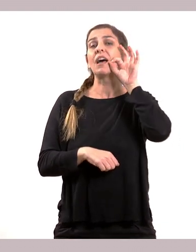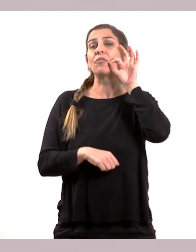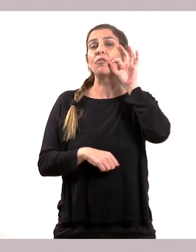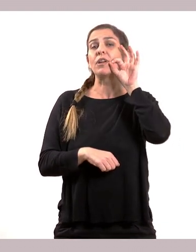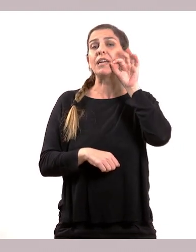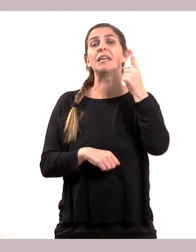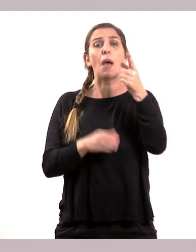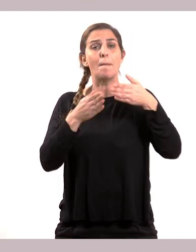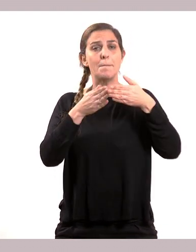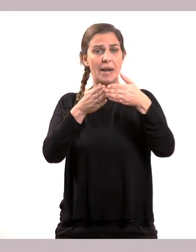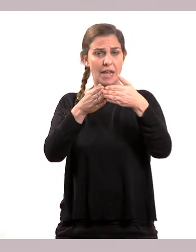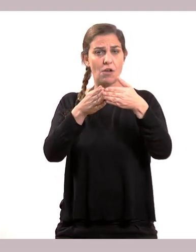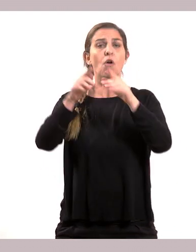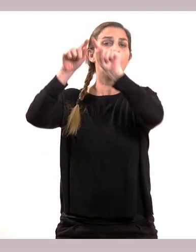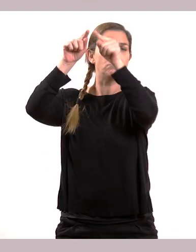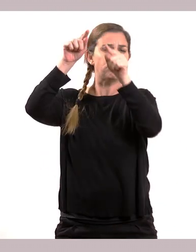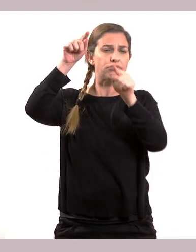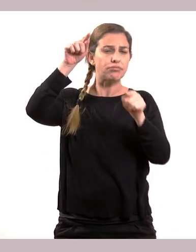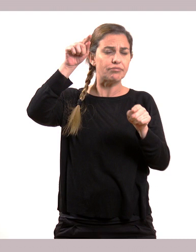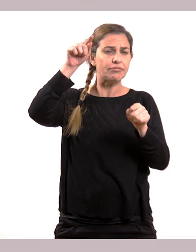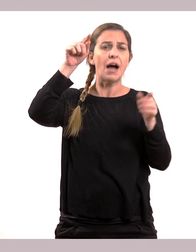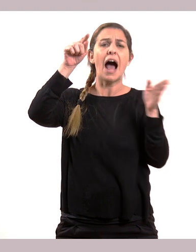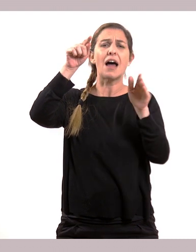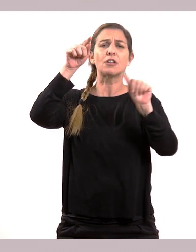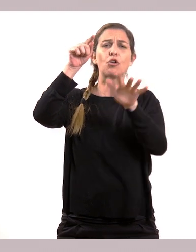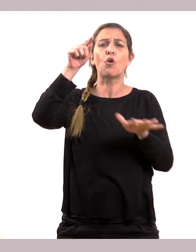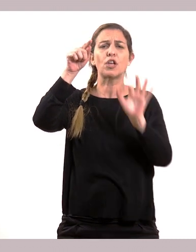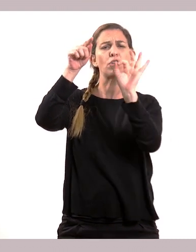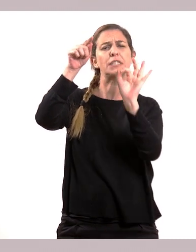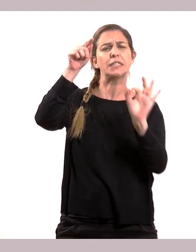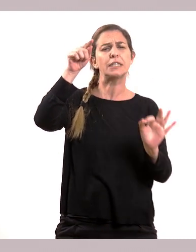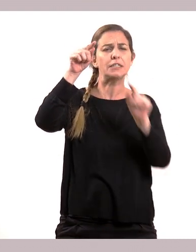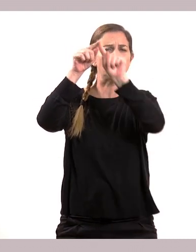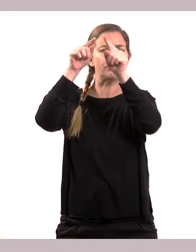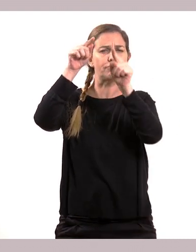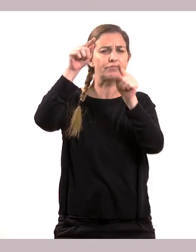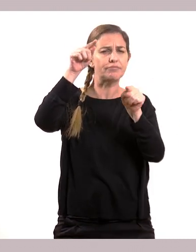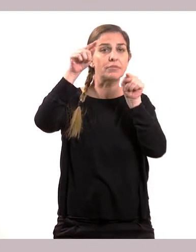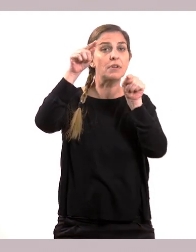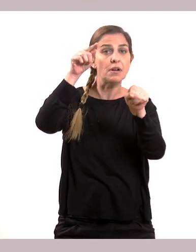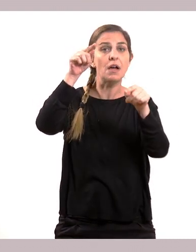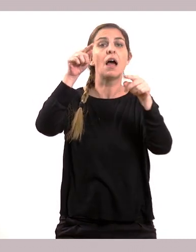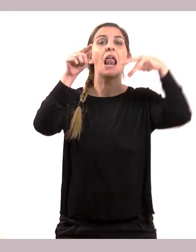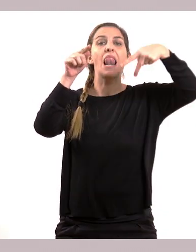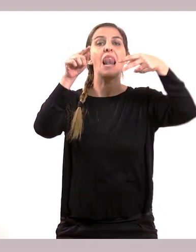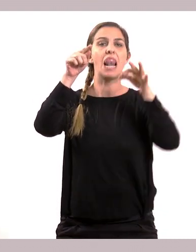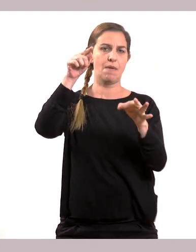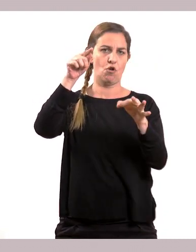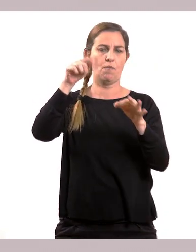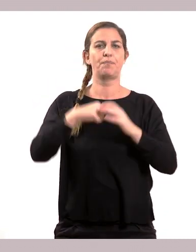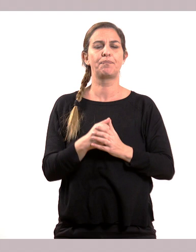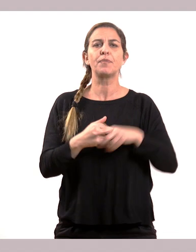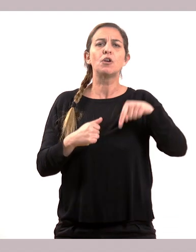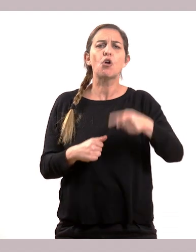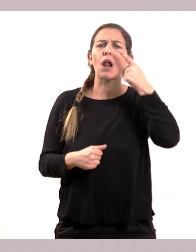κάνει δρομολόγιο στα νησιά του Ανατολικού Αιγαίου και φτάνει με πρώτο προορισμό στη Λίμνο. Για να διαβάσουμε